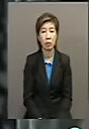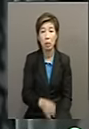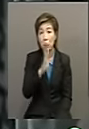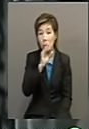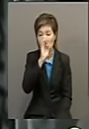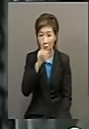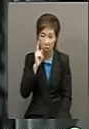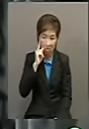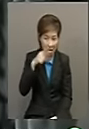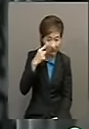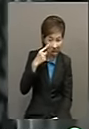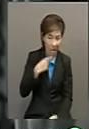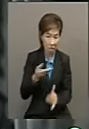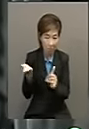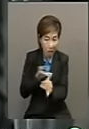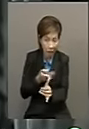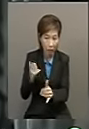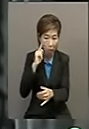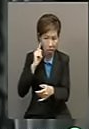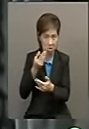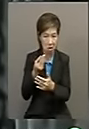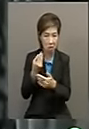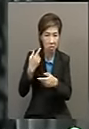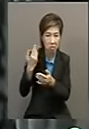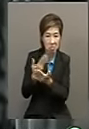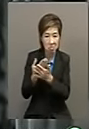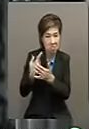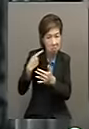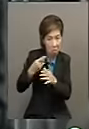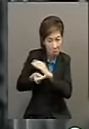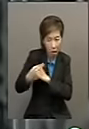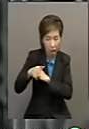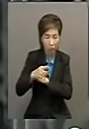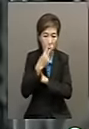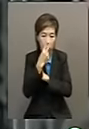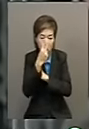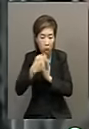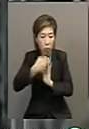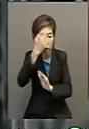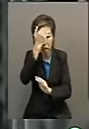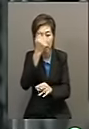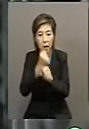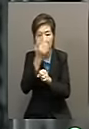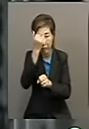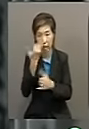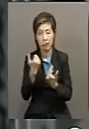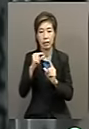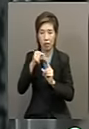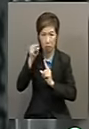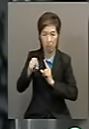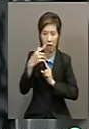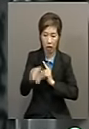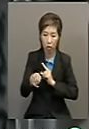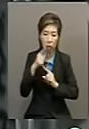างถึงการฆ่าตัดตอนในเรื่องของผลประโยชน์ก็ต้องไปดูฮะว่าทำเพื่ออะไรซึ่งได้สั่งการไปแล้วให้มี